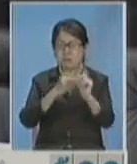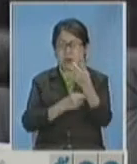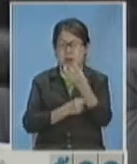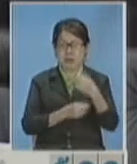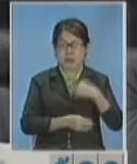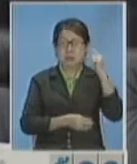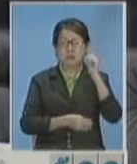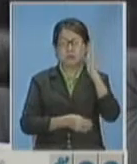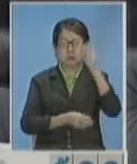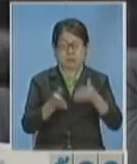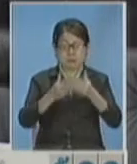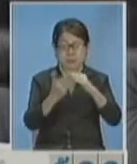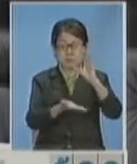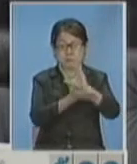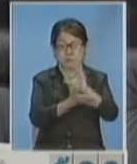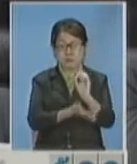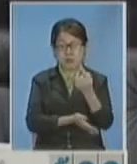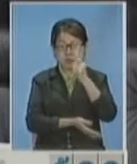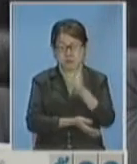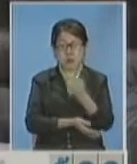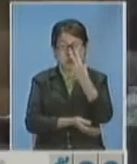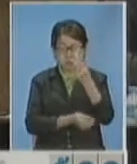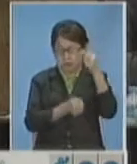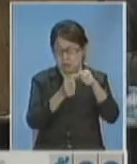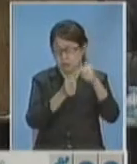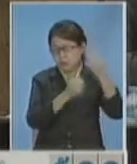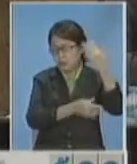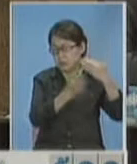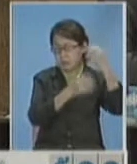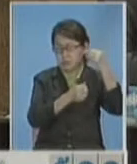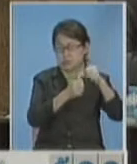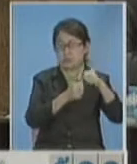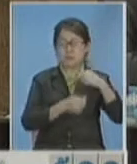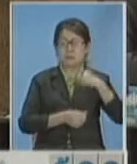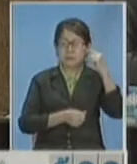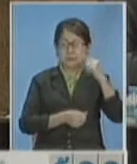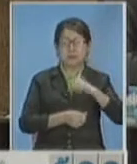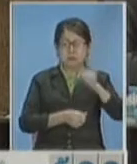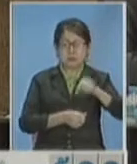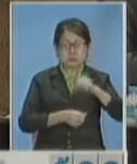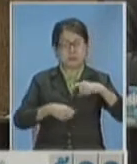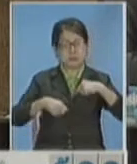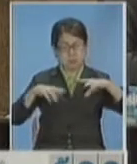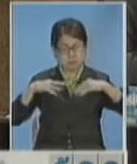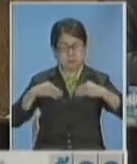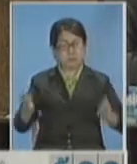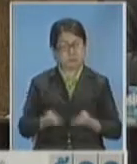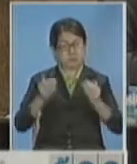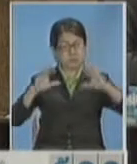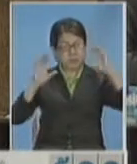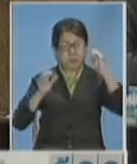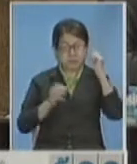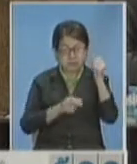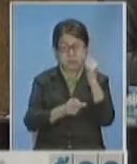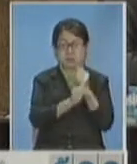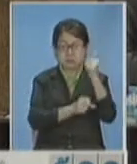กองทุนทั้งหลายขึ้นมาเนี่ยเราน่าจะได้ดูบทเรียนในอดีตนะคะเพราะว่าดิฉันเองก็สนับสนุนในสิ่งที่รัฐบาลคิดแล้วก็ทำดี